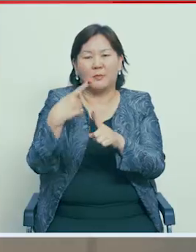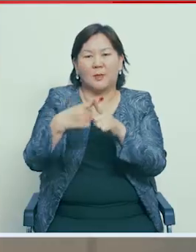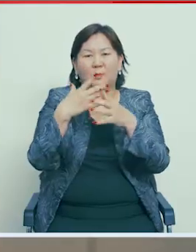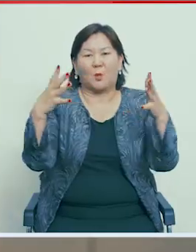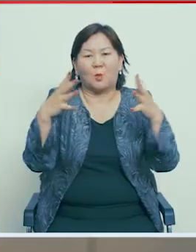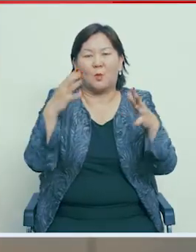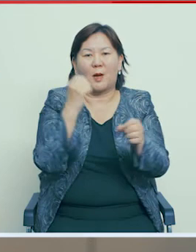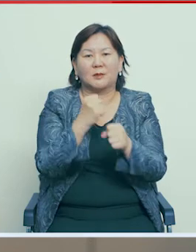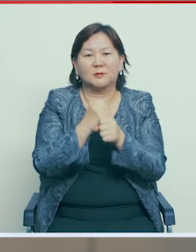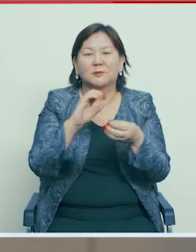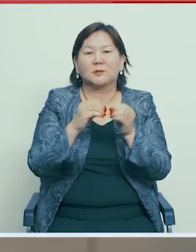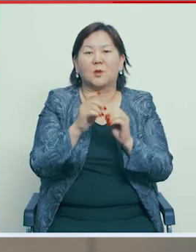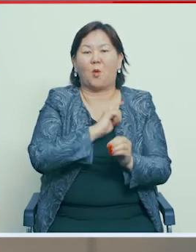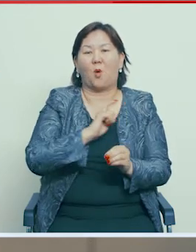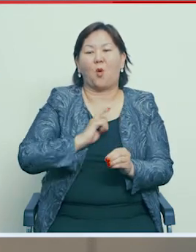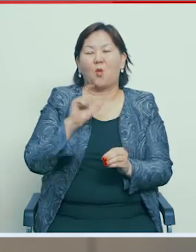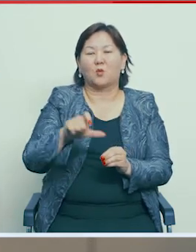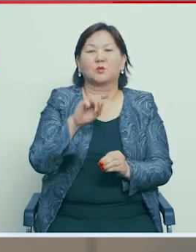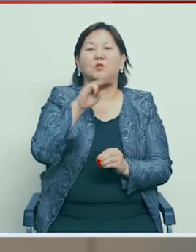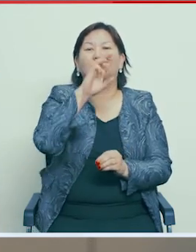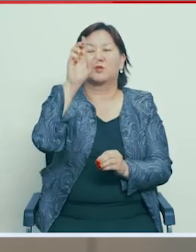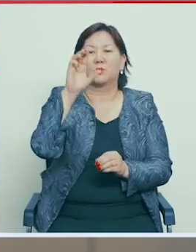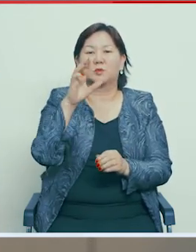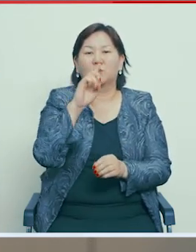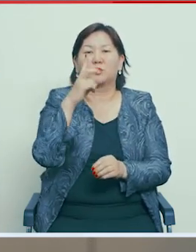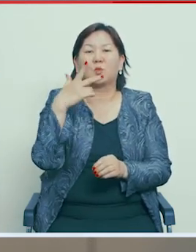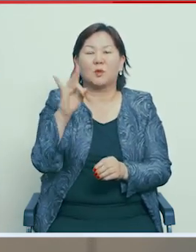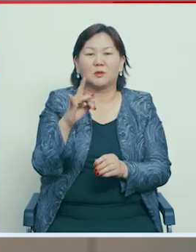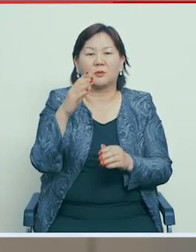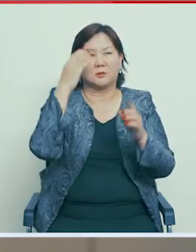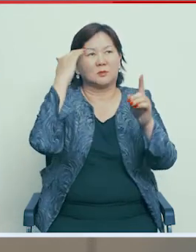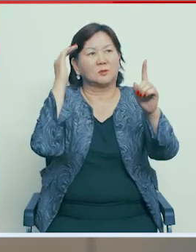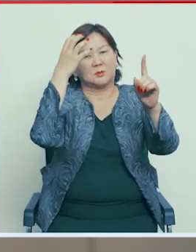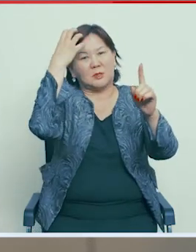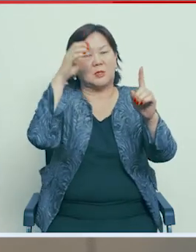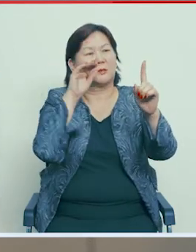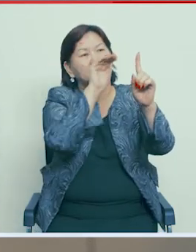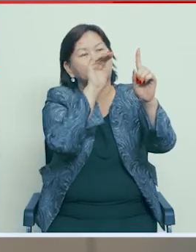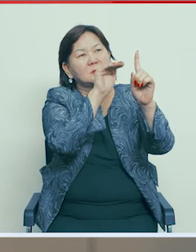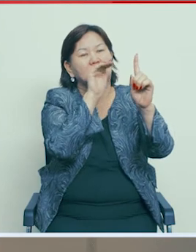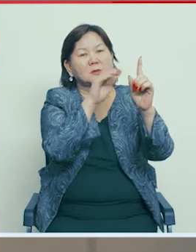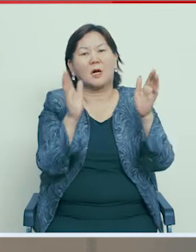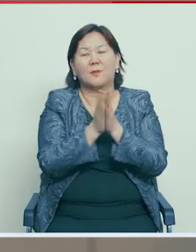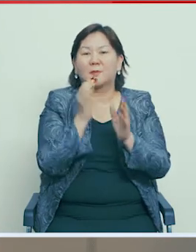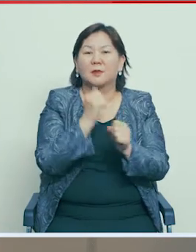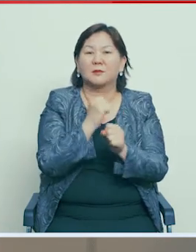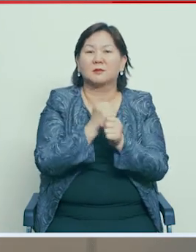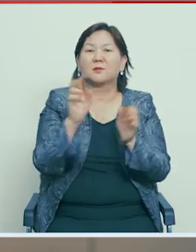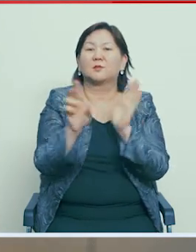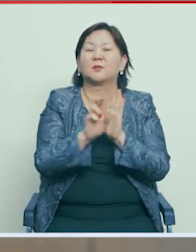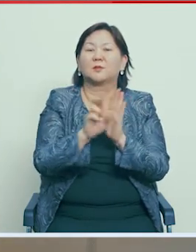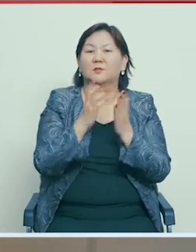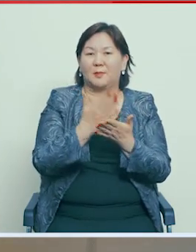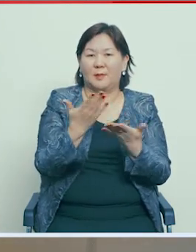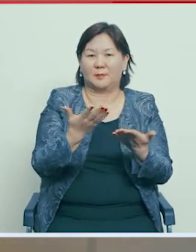ингэж хийхэд өв хүнийхээ зүгээс төрийн бас байгууллагуудын зүгээс төрд бид нар ямар шийдлийг санал болгоод хамтран ажиллах ёстой гэж та